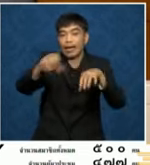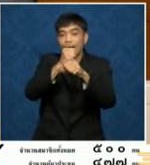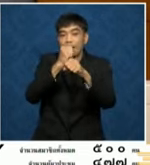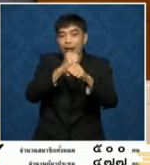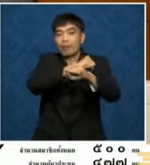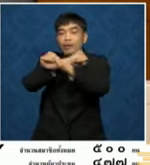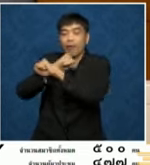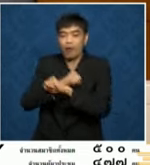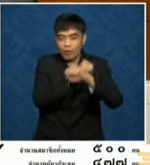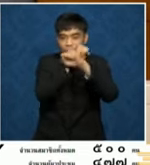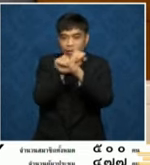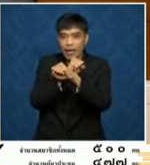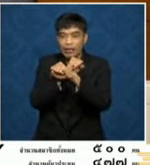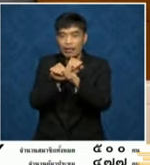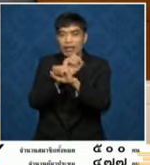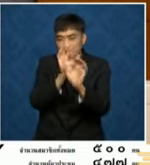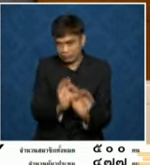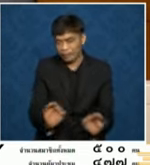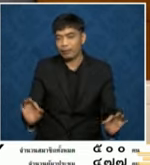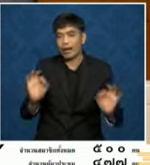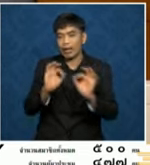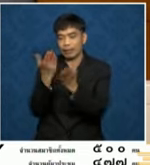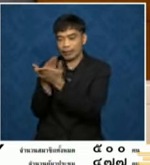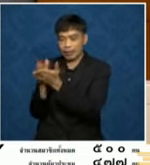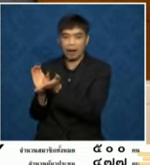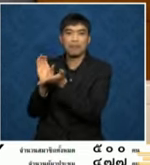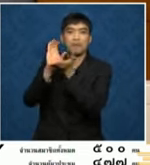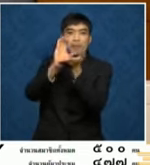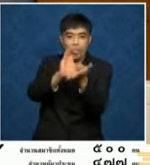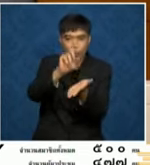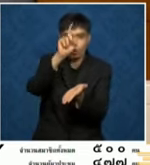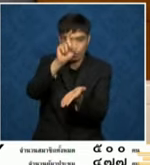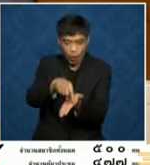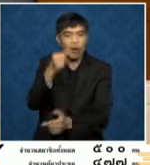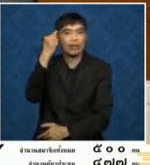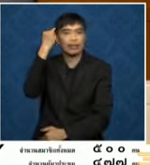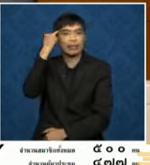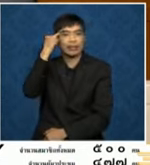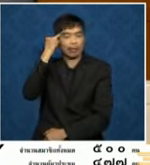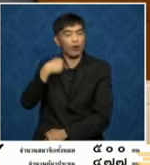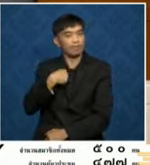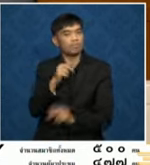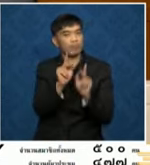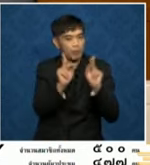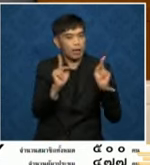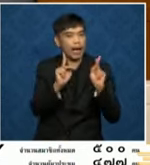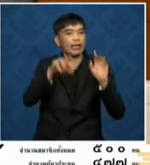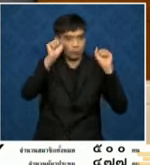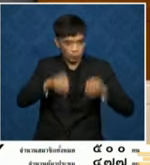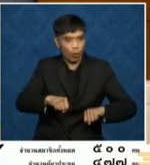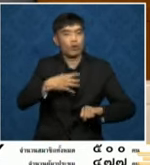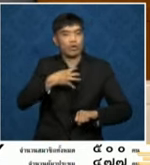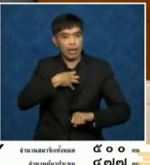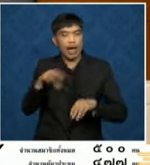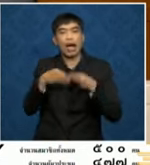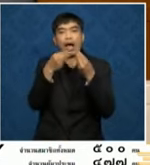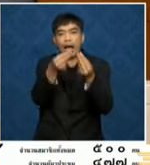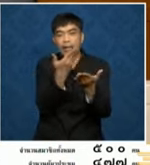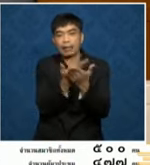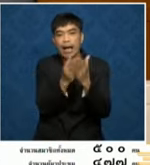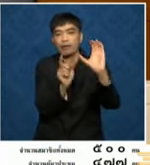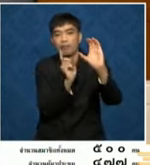นระบบเนี่ยมีความสำคัญนะครับจึงเห็นควรครับทางกรรมการเสียงข้างมากเห็นควรว่าให้คงงบประมาณในส่ว